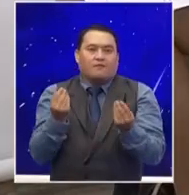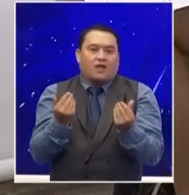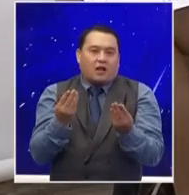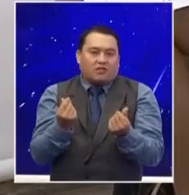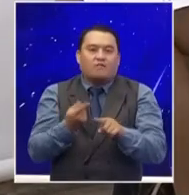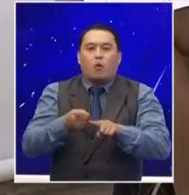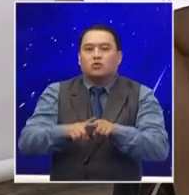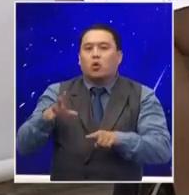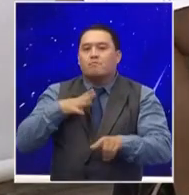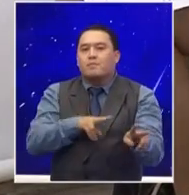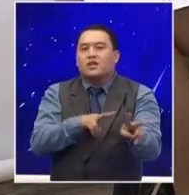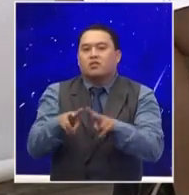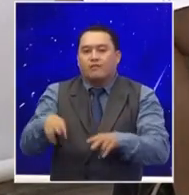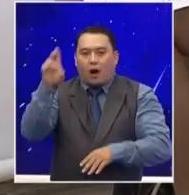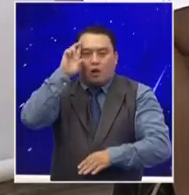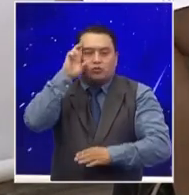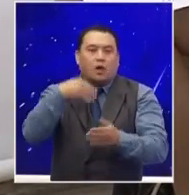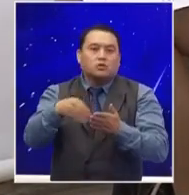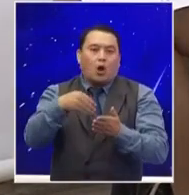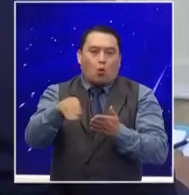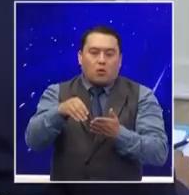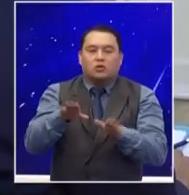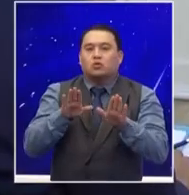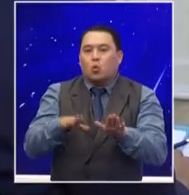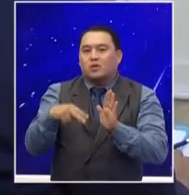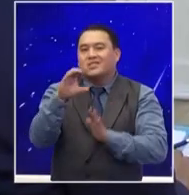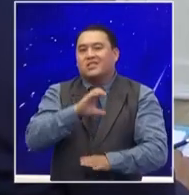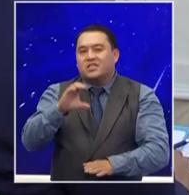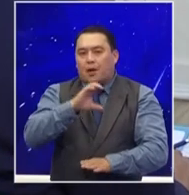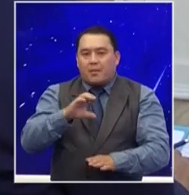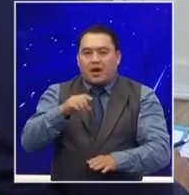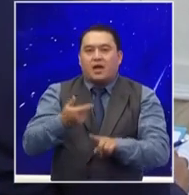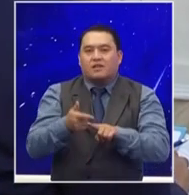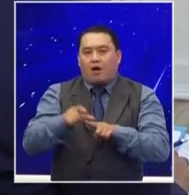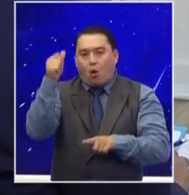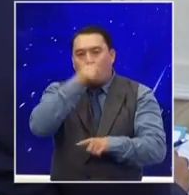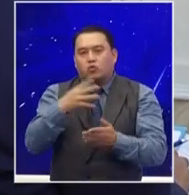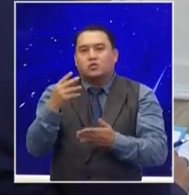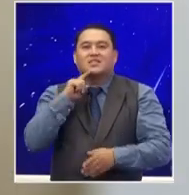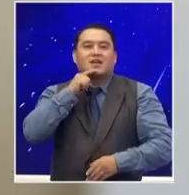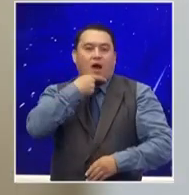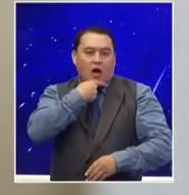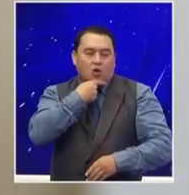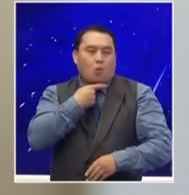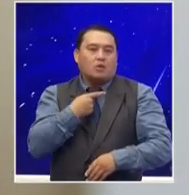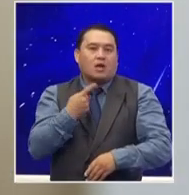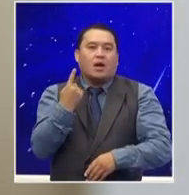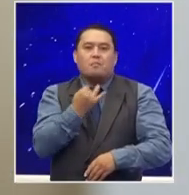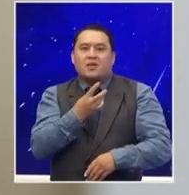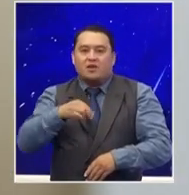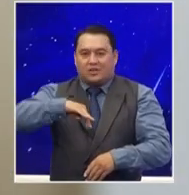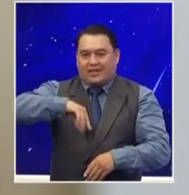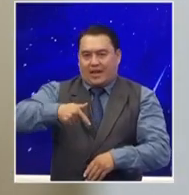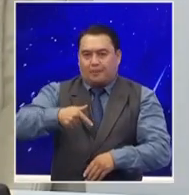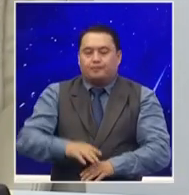согласно представленному мониторингу государственных закупок, только за сентябрь текущего года удалось сэкономить порядка 1,5 миллиарда